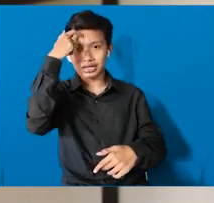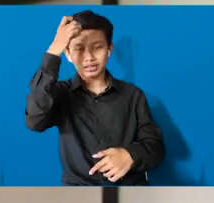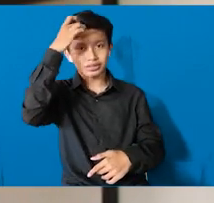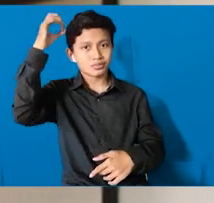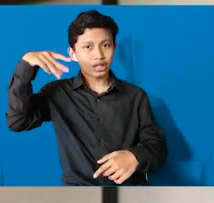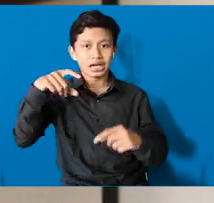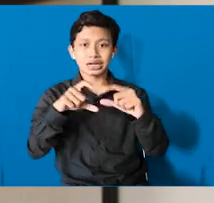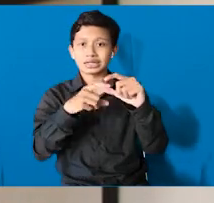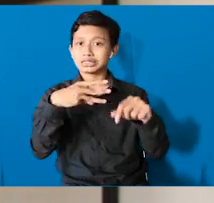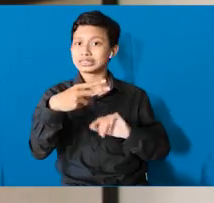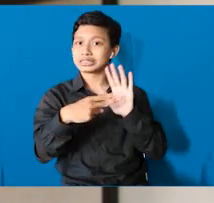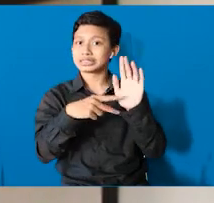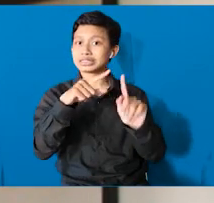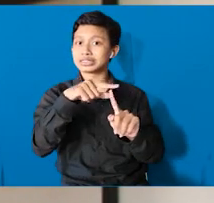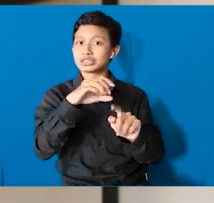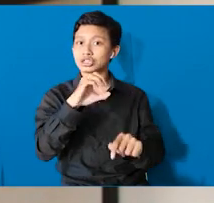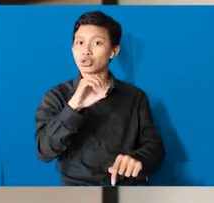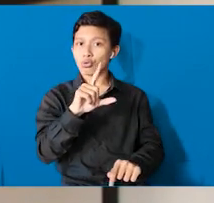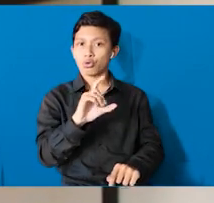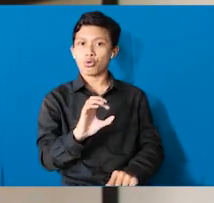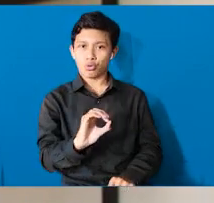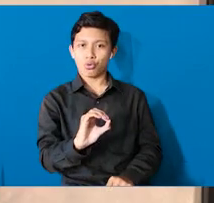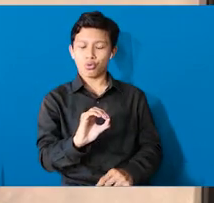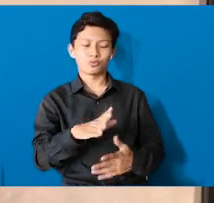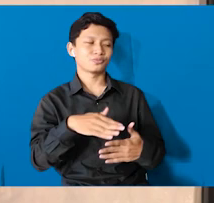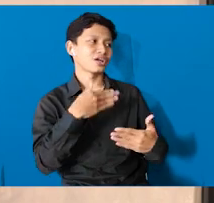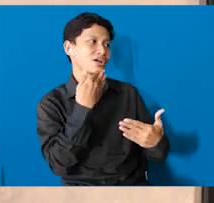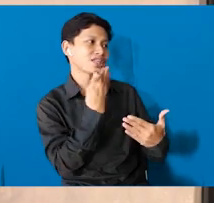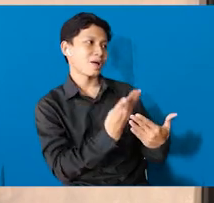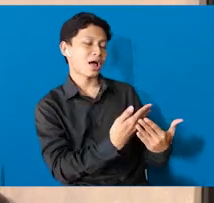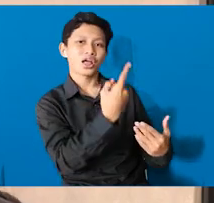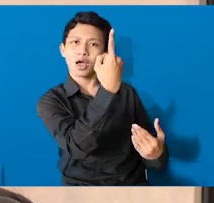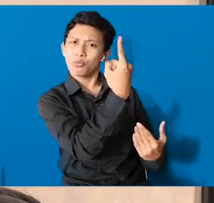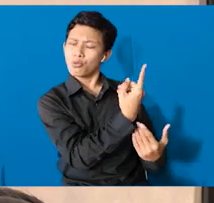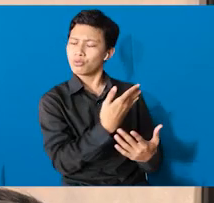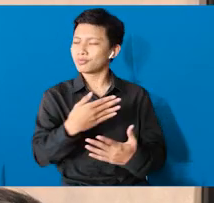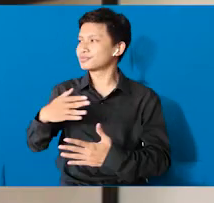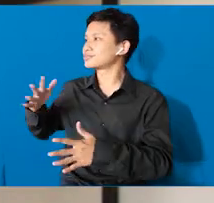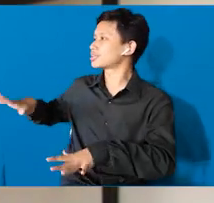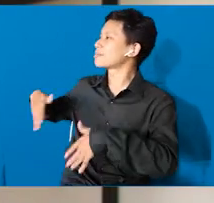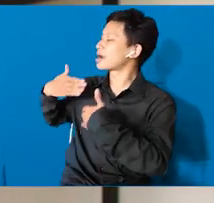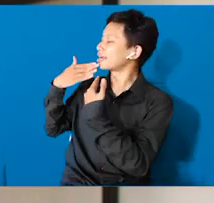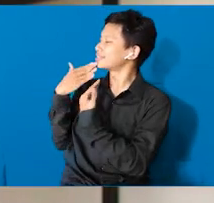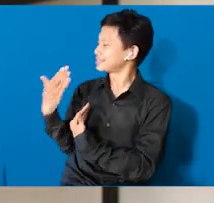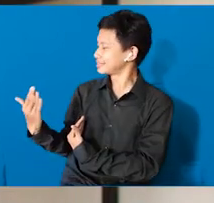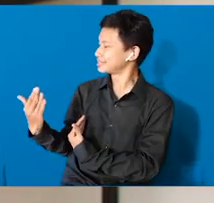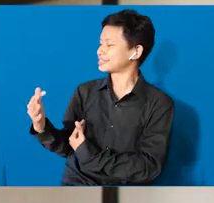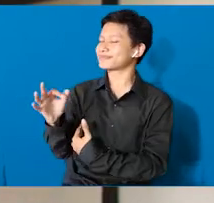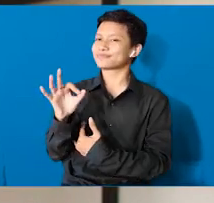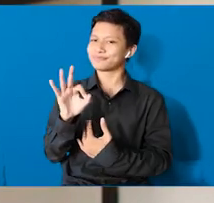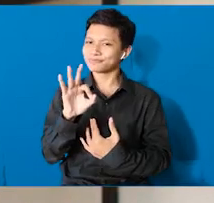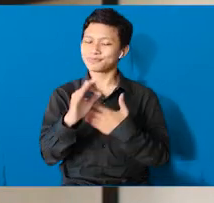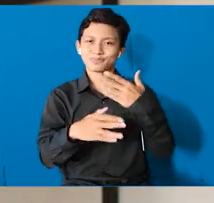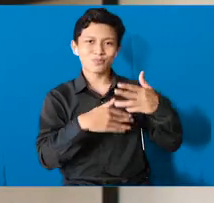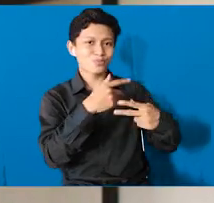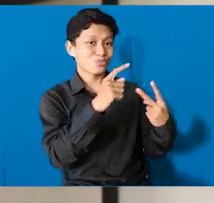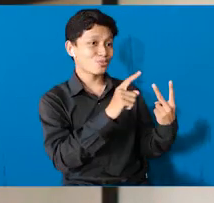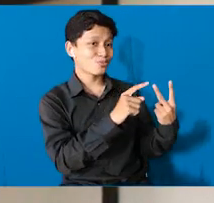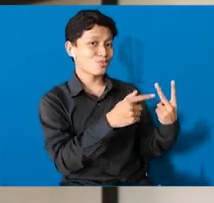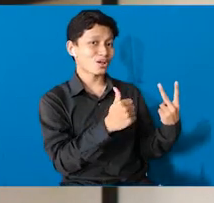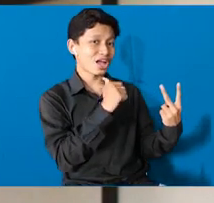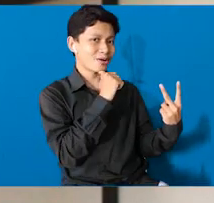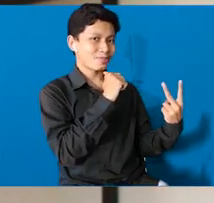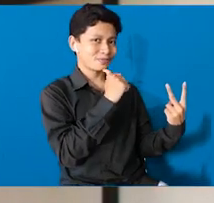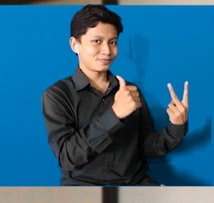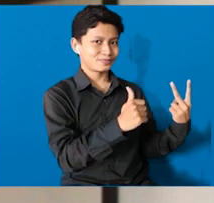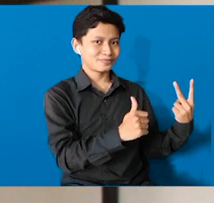1 Kulon Progo. Selamat bergabung Ibu Reni. Iya, dengan senang hati Bu Kuni. Terima kasih. Nah, selanjutnya yang akan